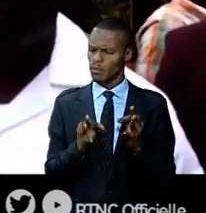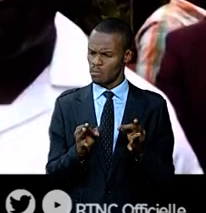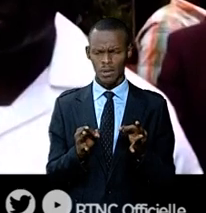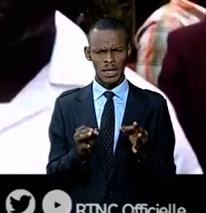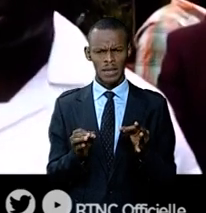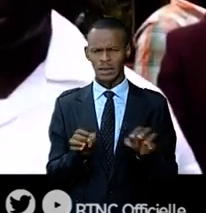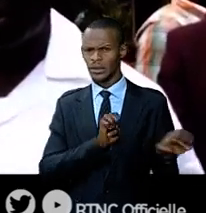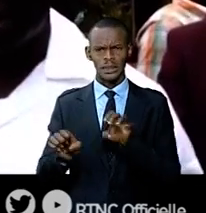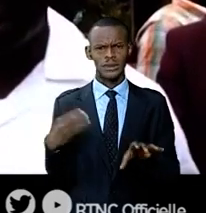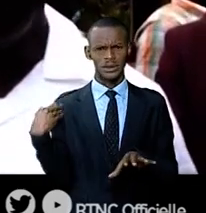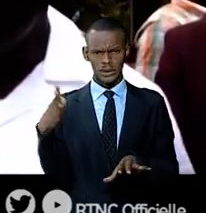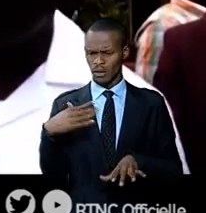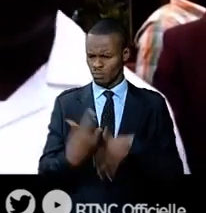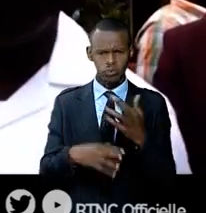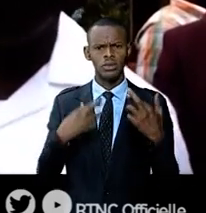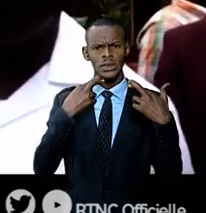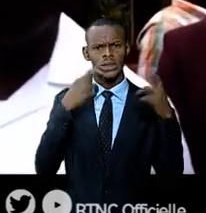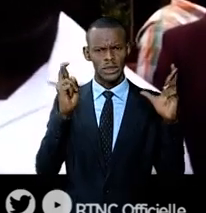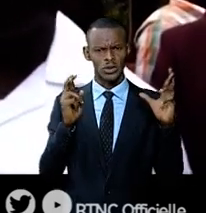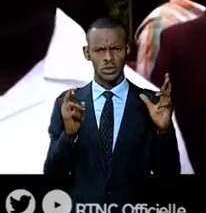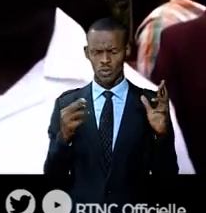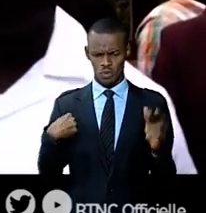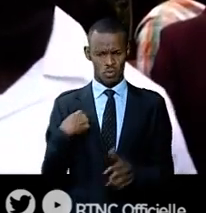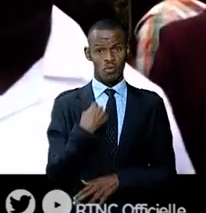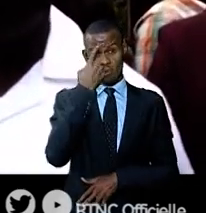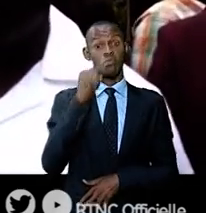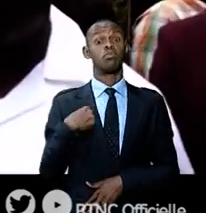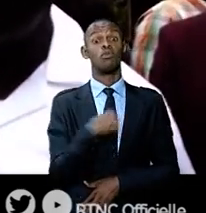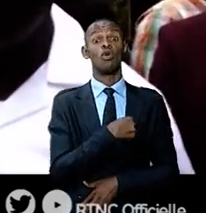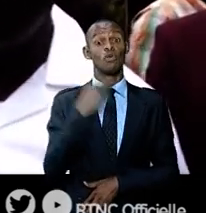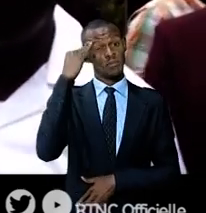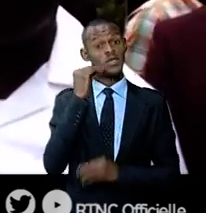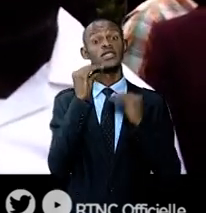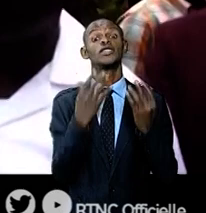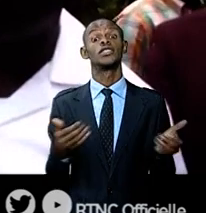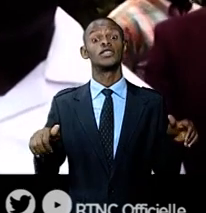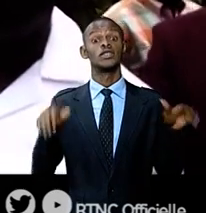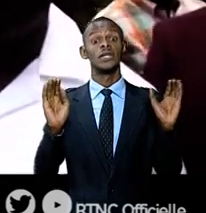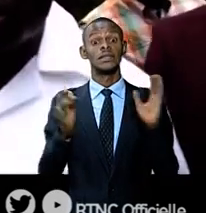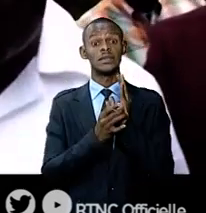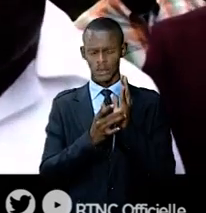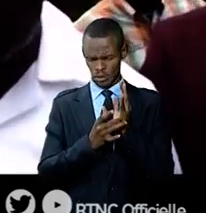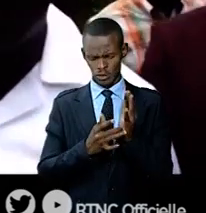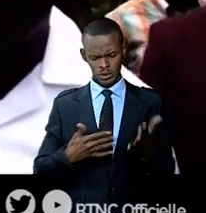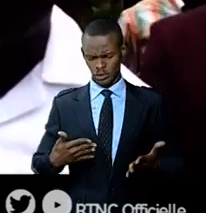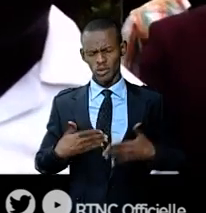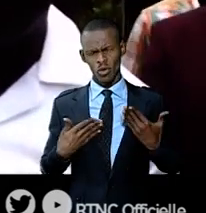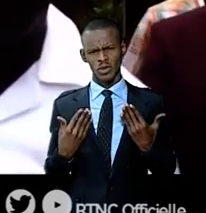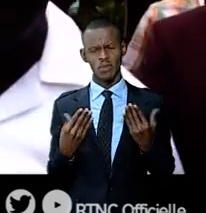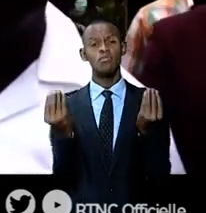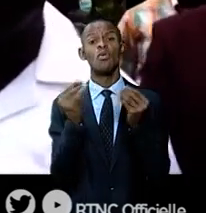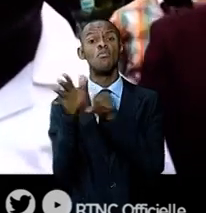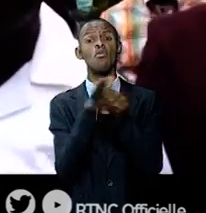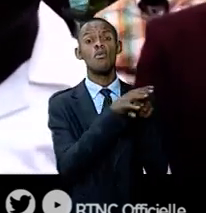Donc pour nous, c'est une mission accomplie puisque on ne nous donnait même pas la chance, on n'y croyait même pas,